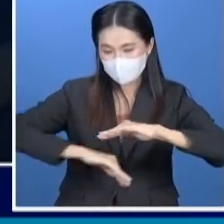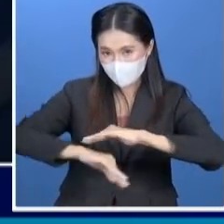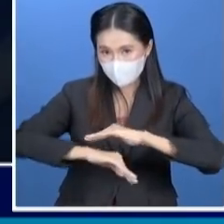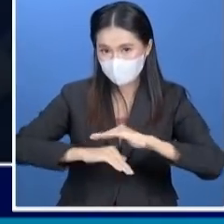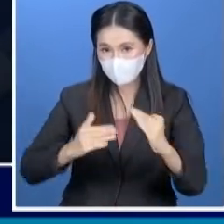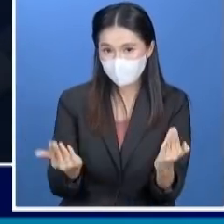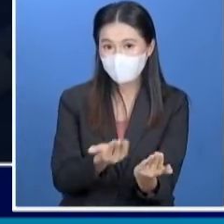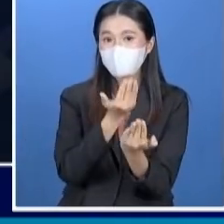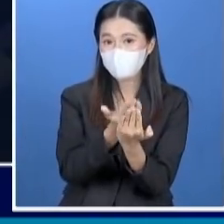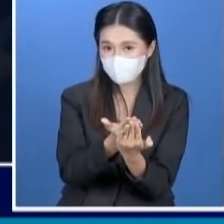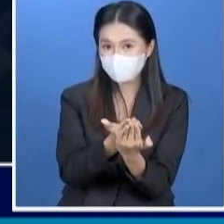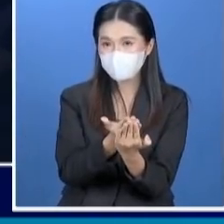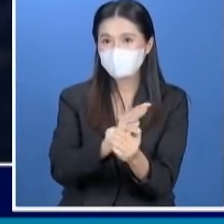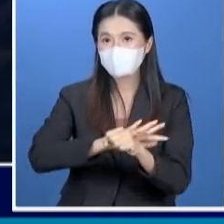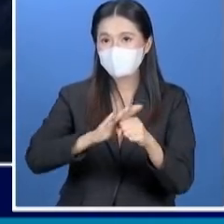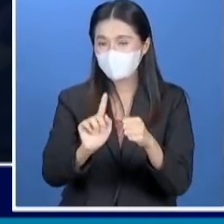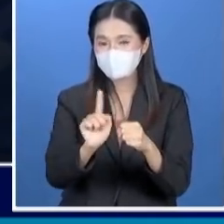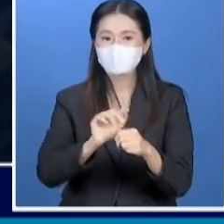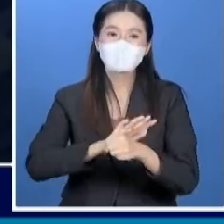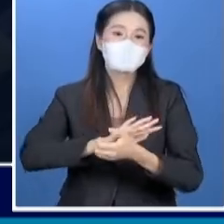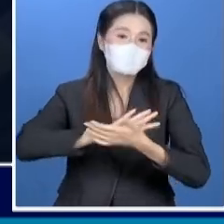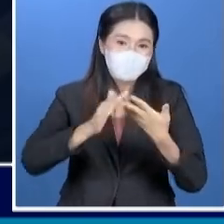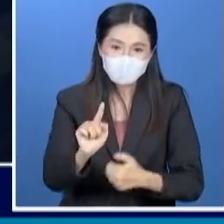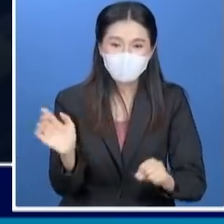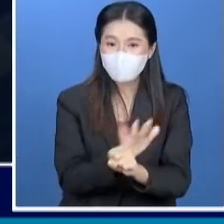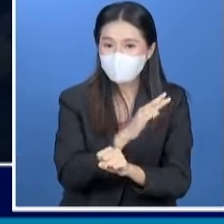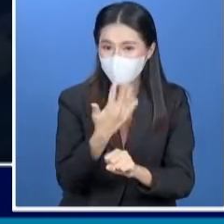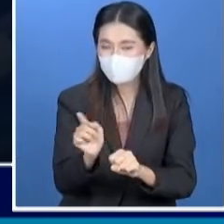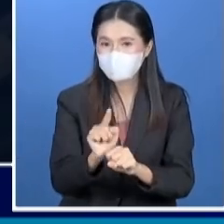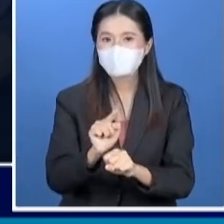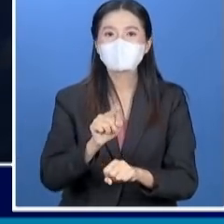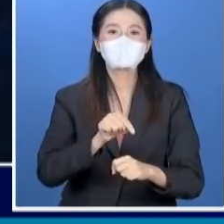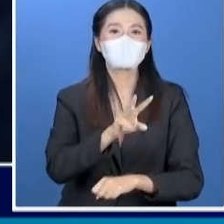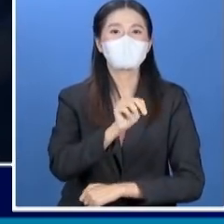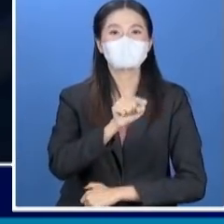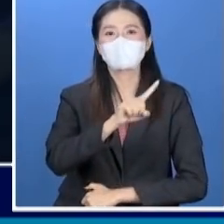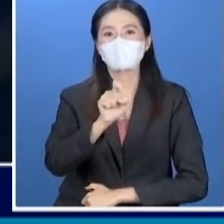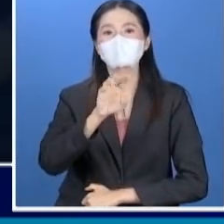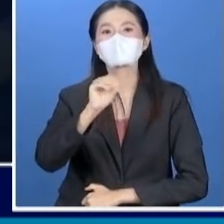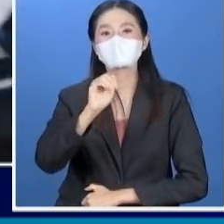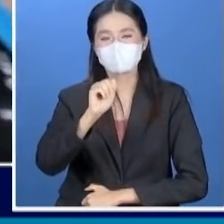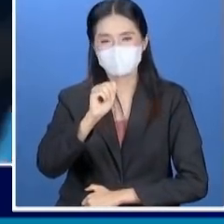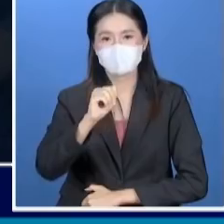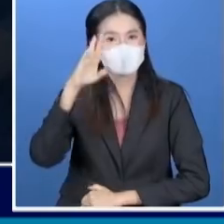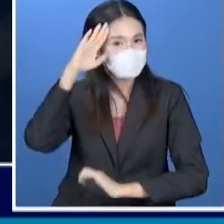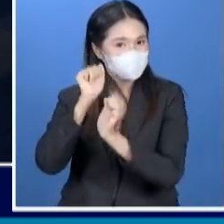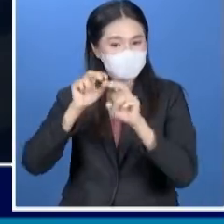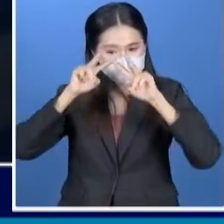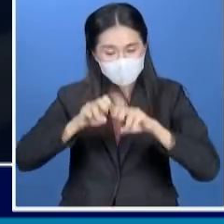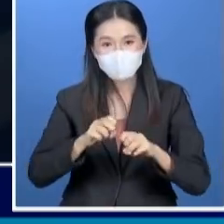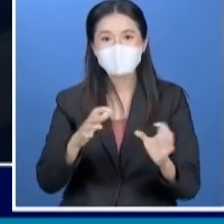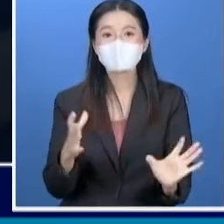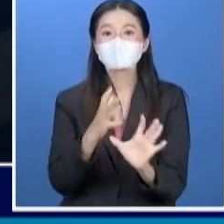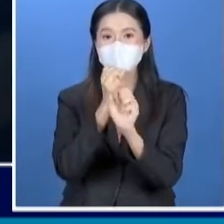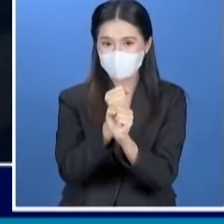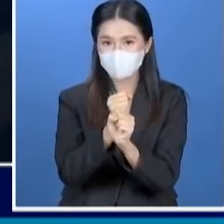เมื่อรวบรวมพยานฐานเสร็จสิ้นเนี่ยนะครับตามปวิยามาตรา140เนี่ยนะครับก็คือตำรวจพนักงานสอบสวนเนี่ยก็ต้องสรุป